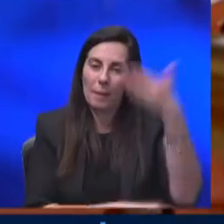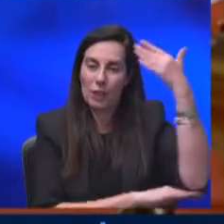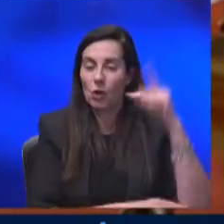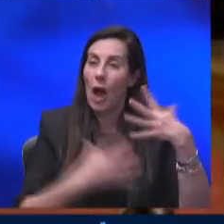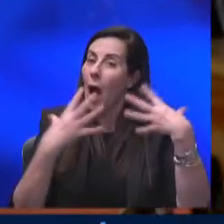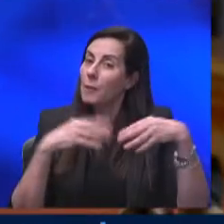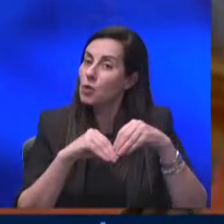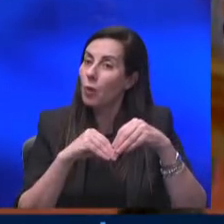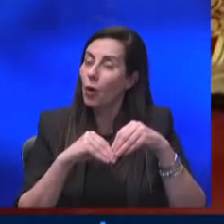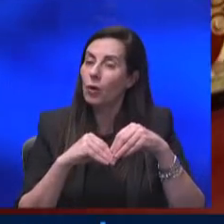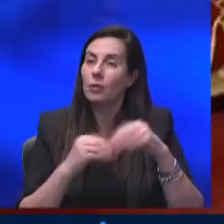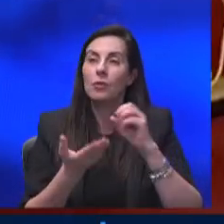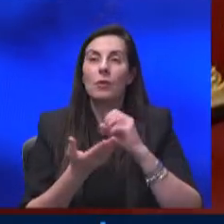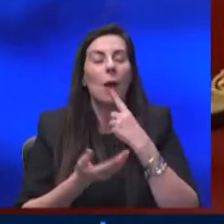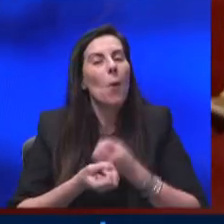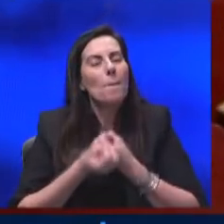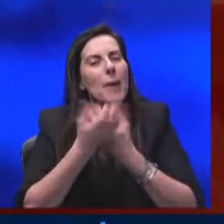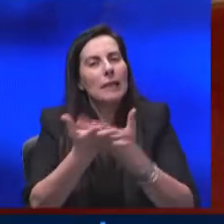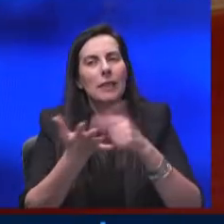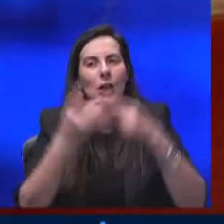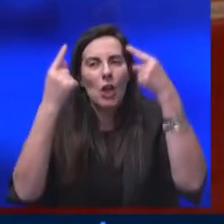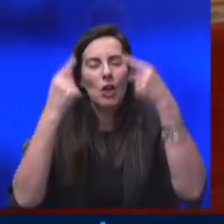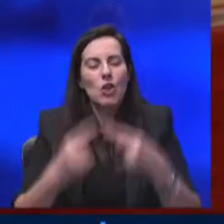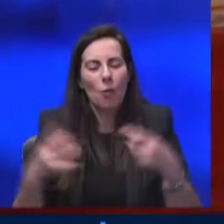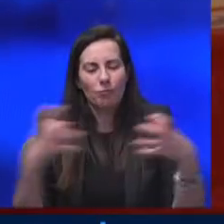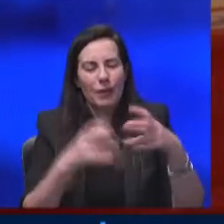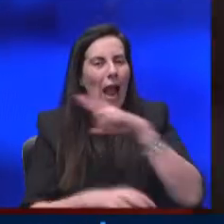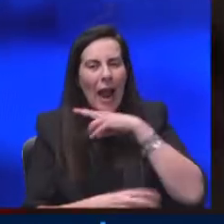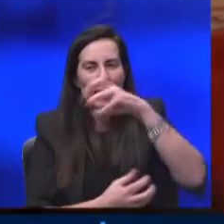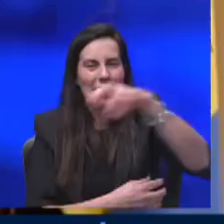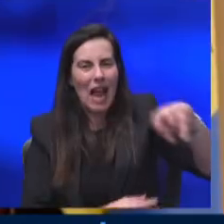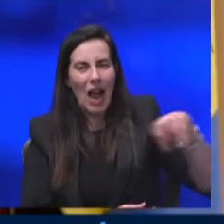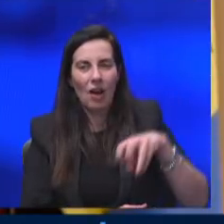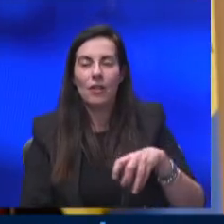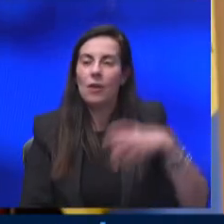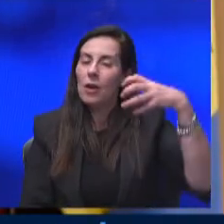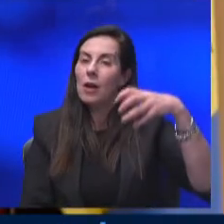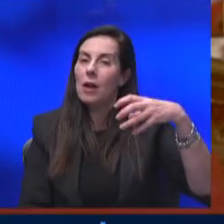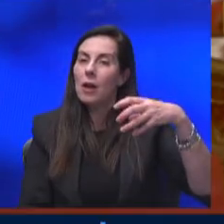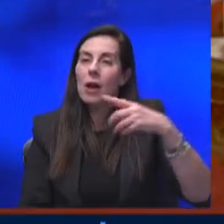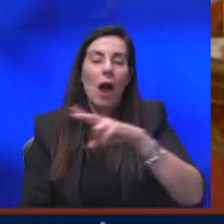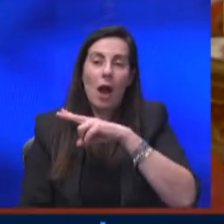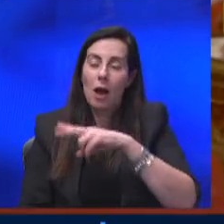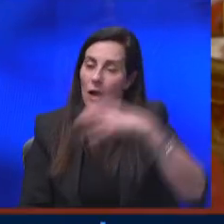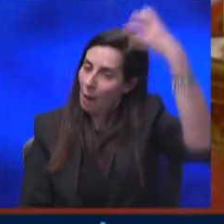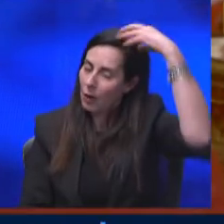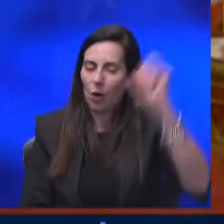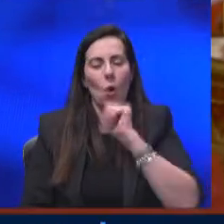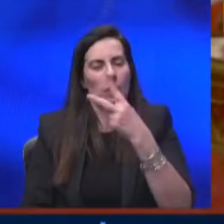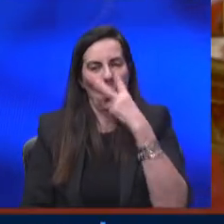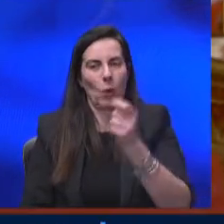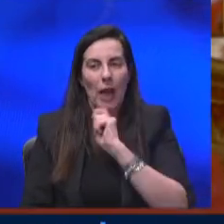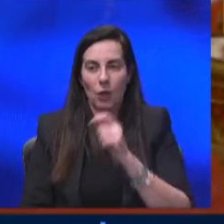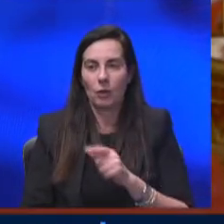השבוע מסרים לרגל יום חבר העמים הבריטי, ובארמון הבהירו שהמלכה לא תצפה ברעיון. Stirring examples